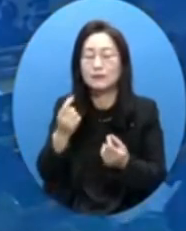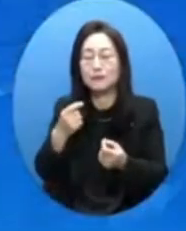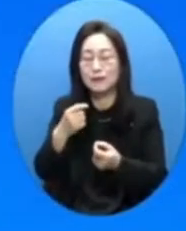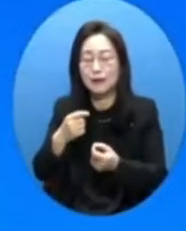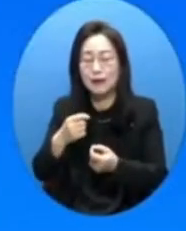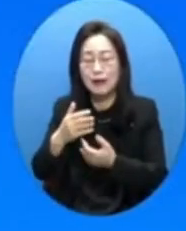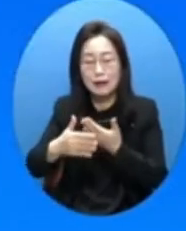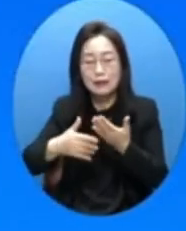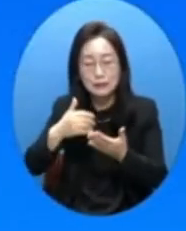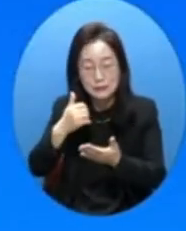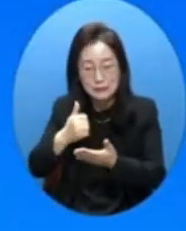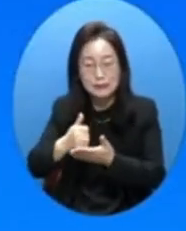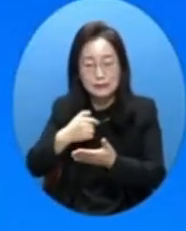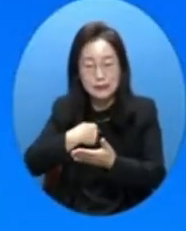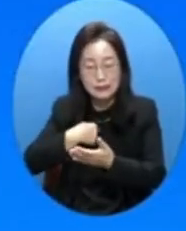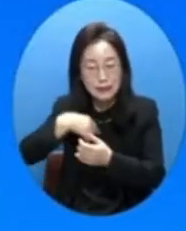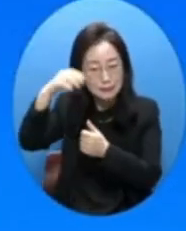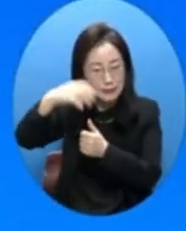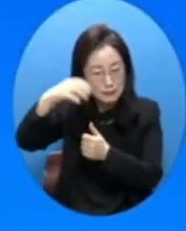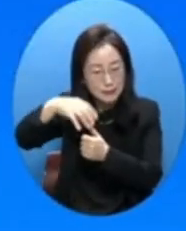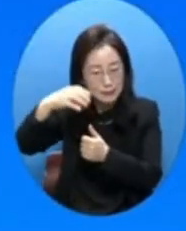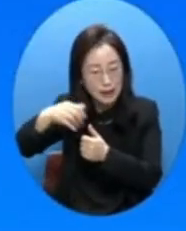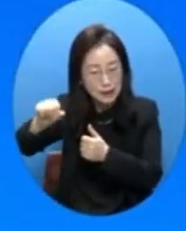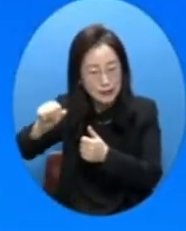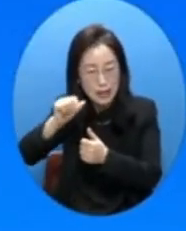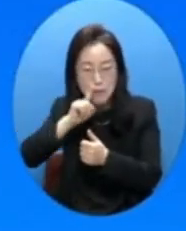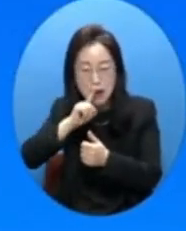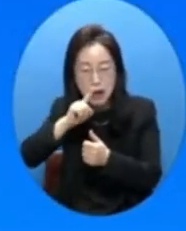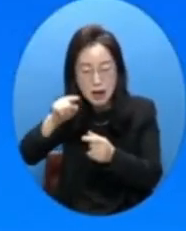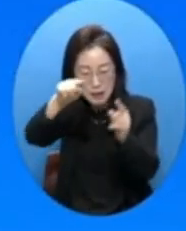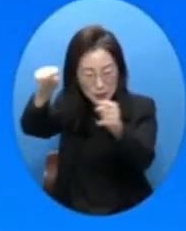통해서 자신을 꾸중하신다는 생각이 들었습니다. 그래서